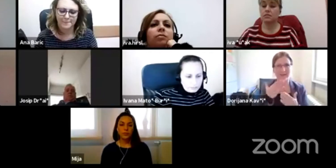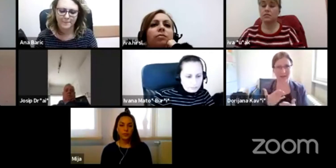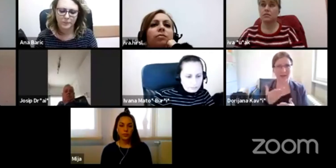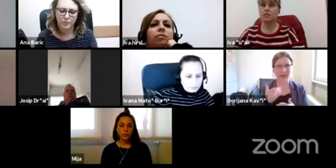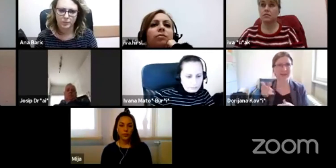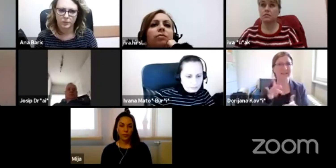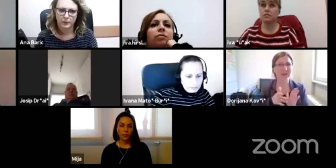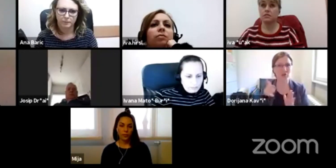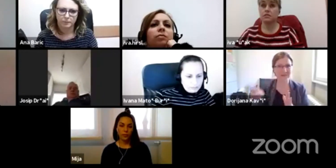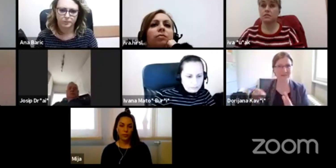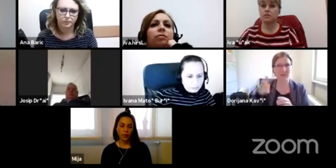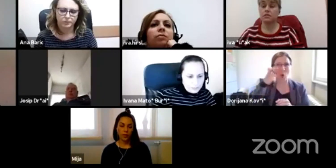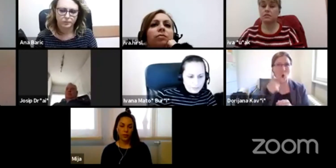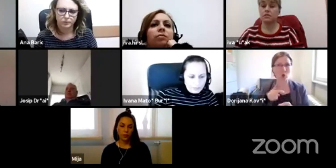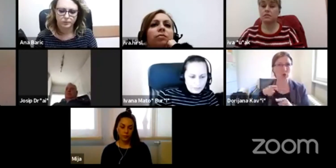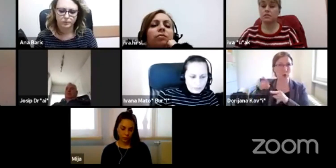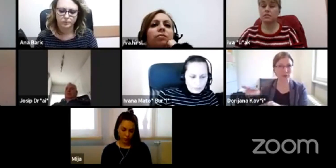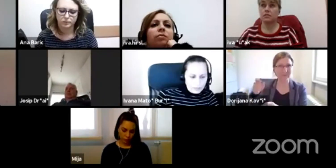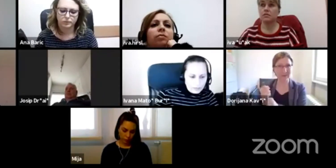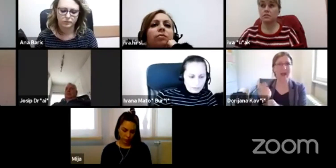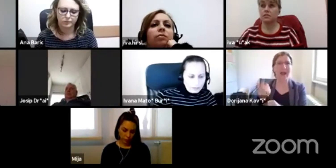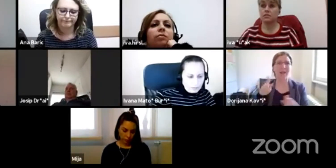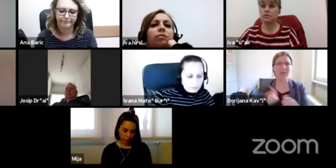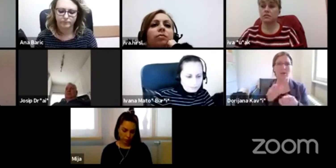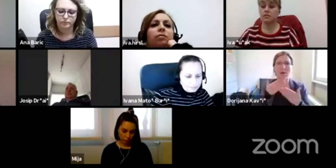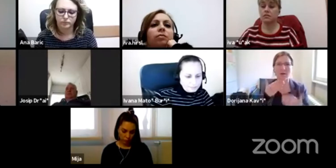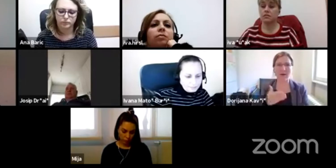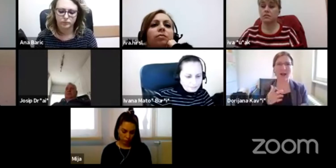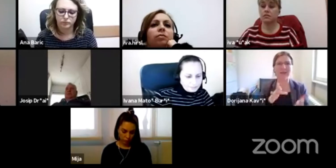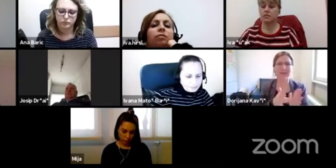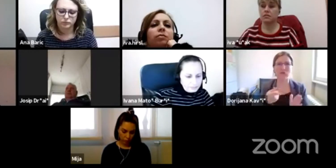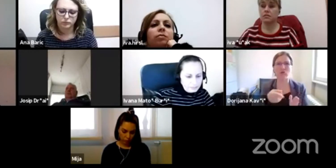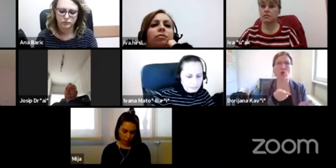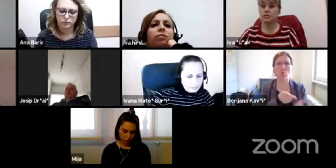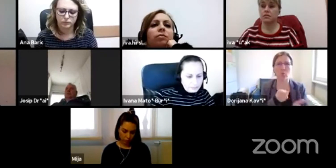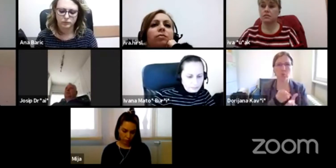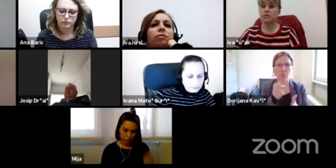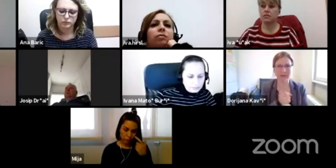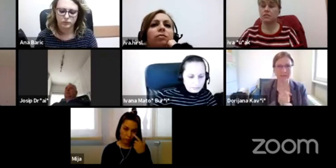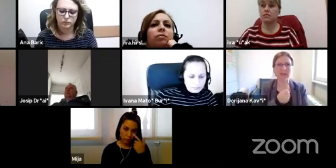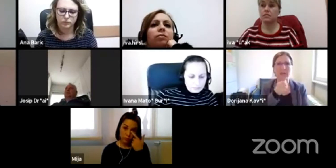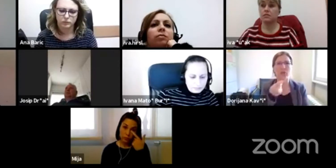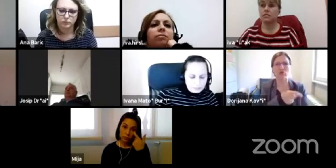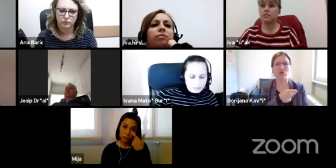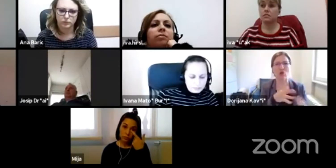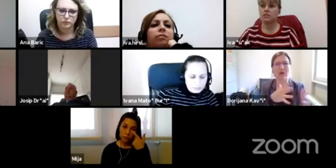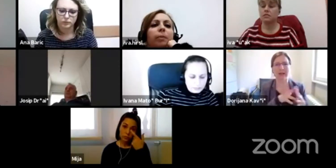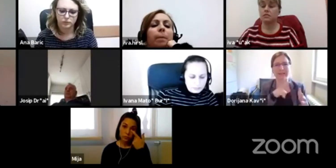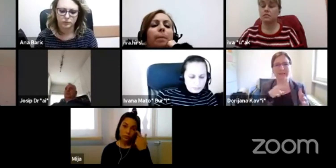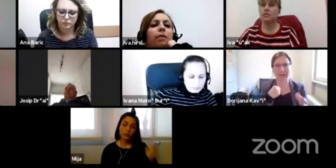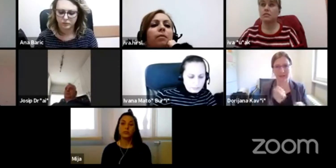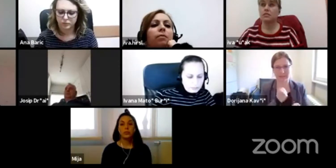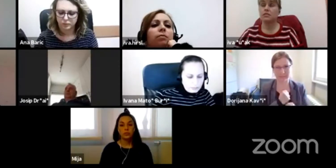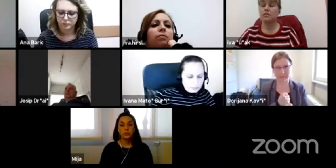osobno, ali i matični ured u kojem ste, jednako tako i grad Zagreb, što ste činili, što činite i ono što